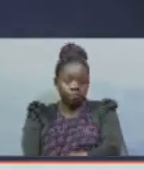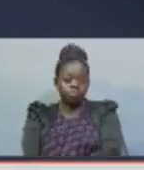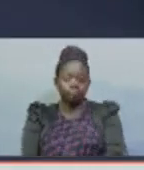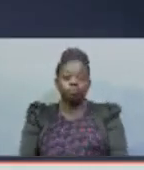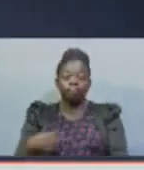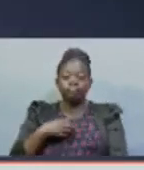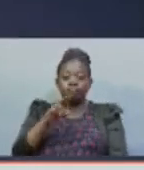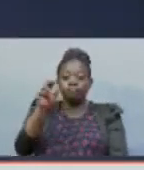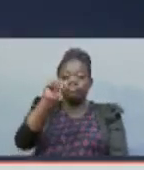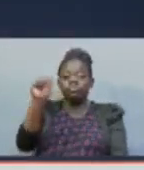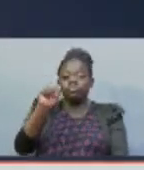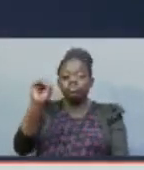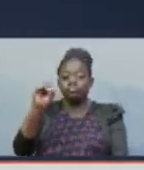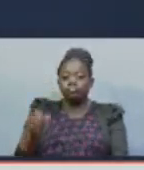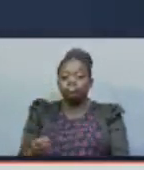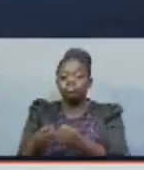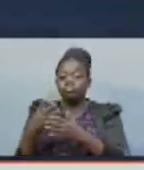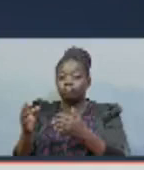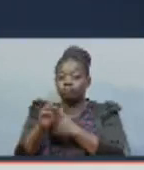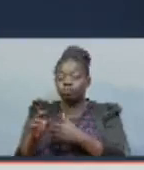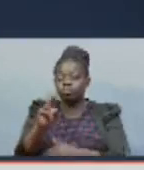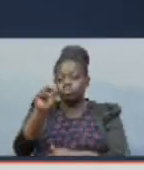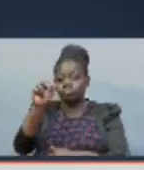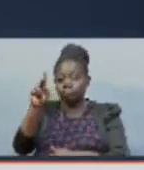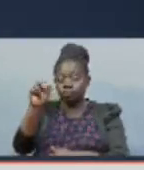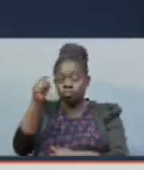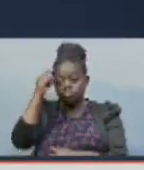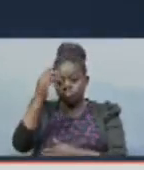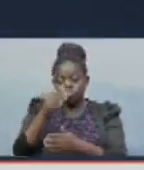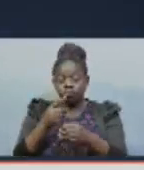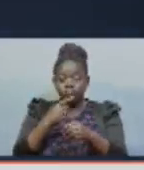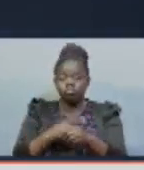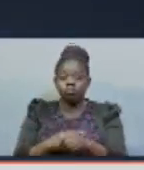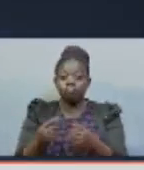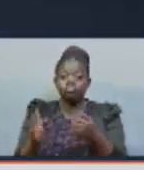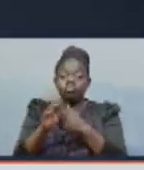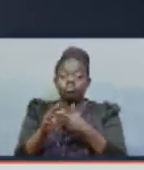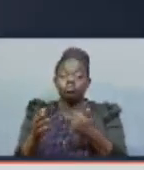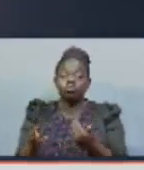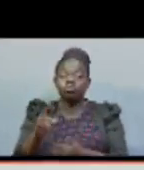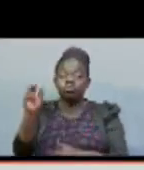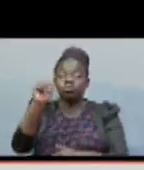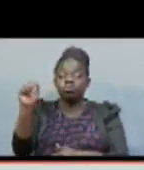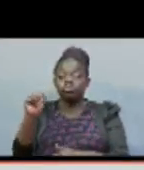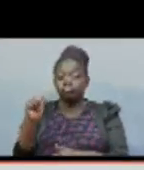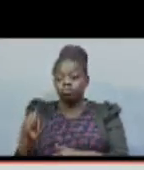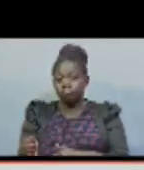Ama jigara shakakoze nombeze okumukumu ku gwali ya Ukraine olaka tubagiro kumali banga nga mwanga ku makurasho kutachikola